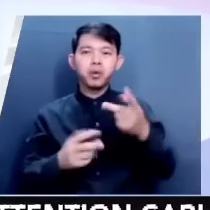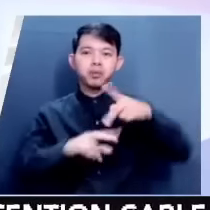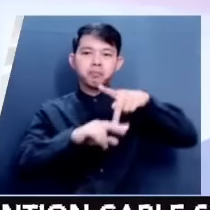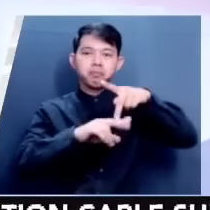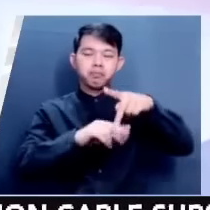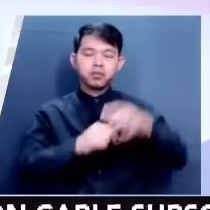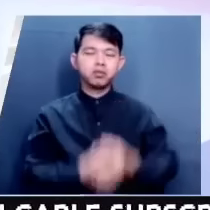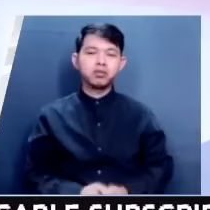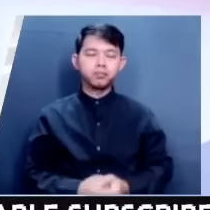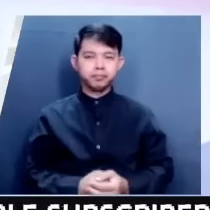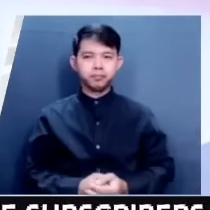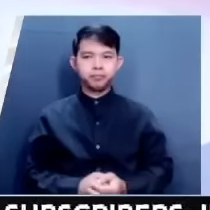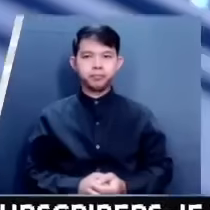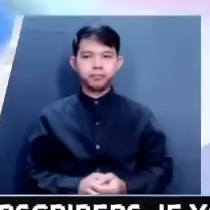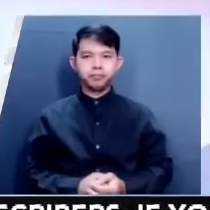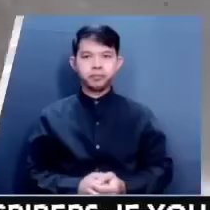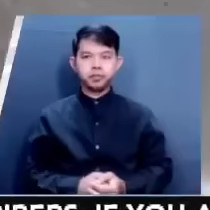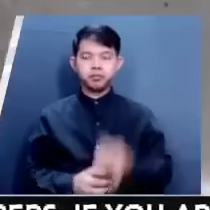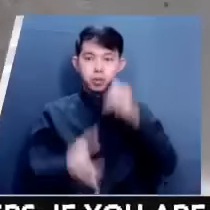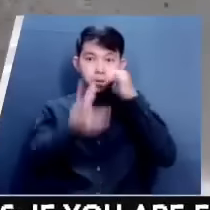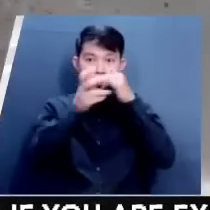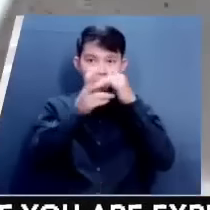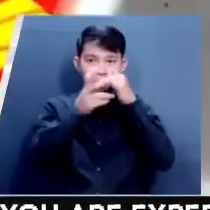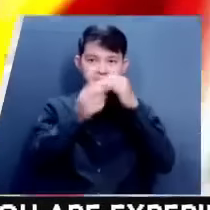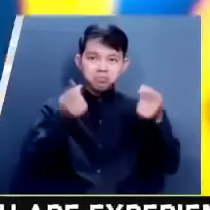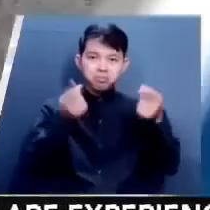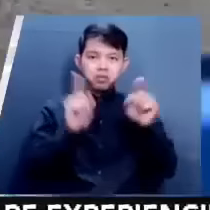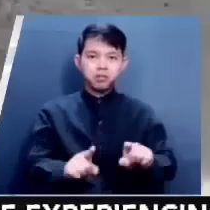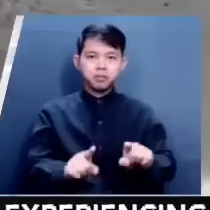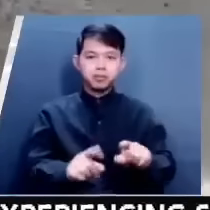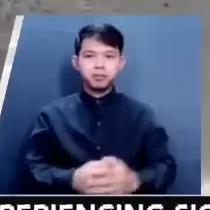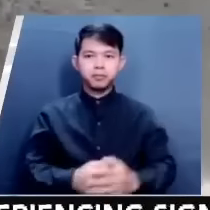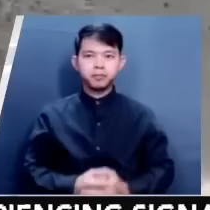cam sa report ni Alan Domingo.